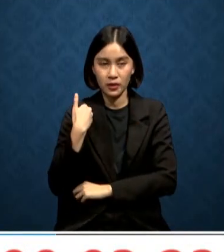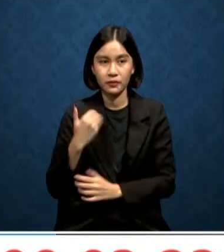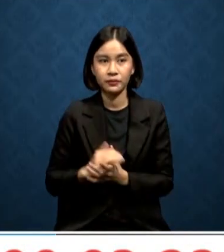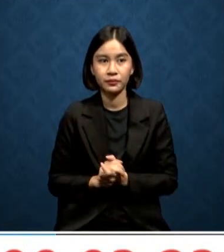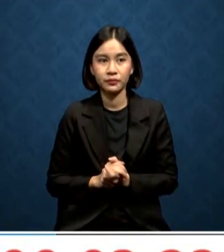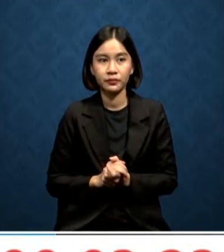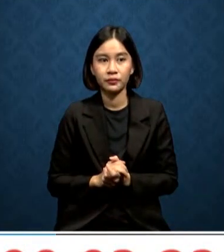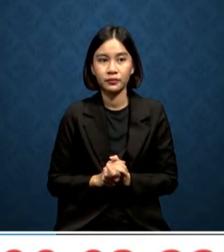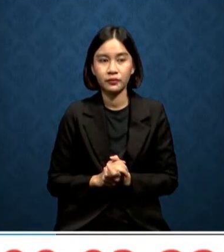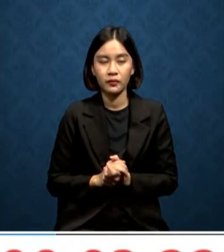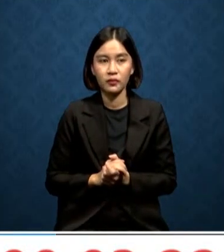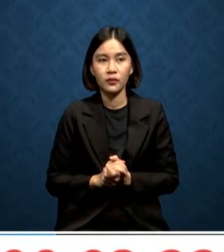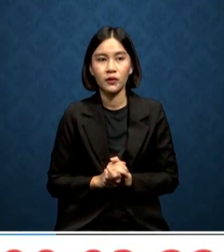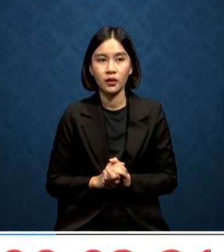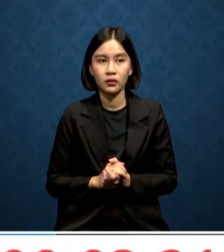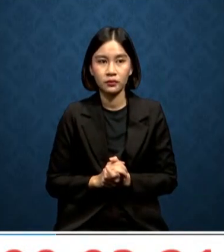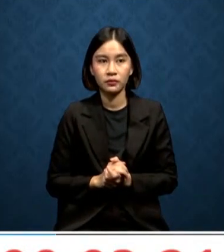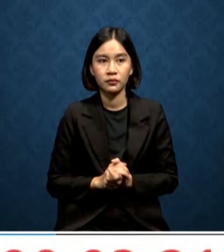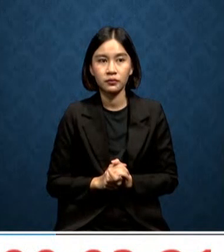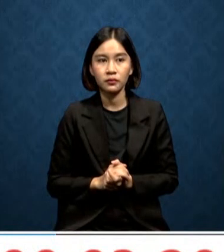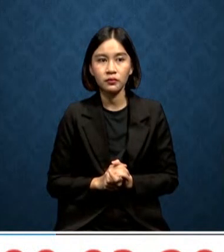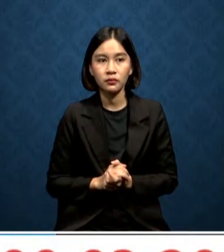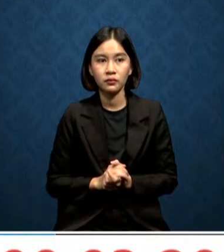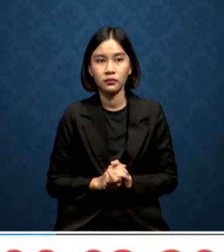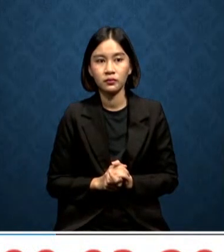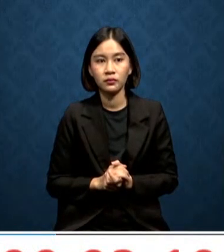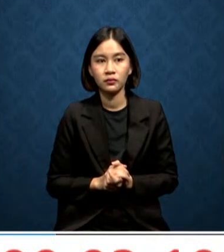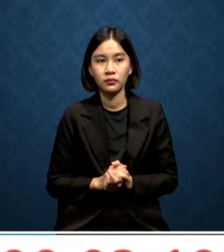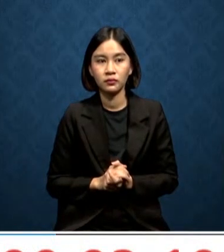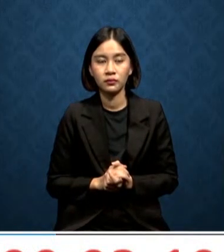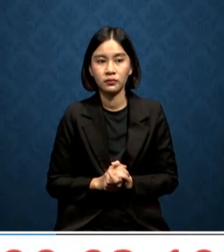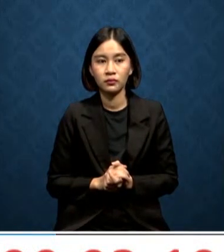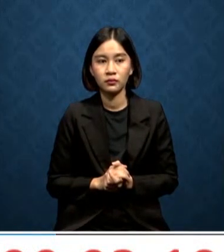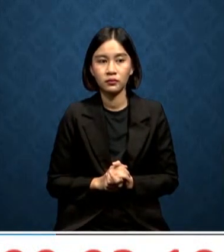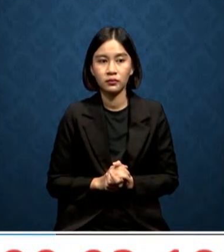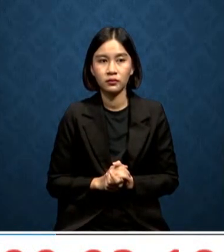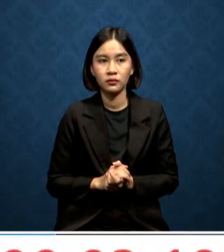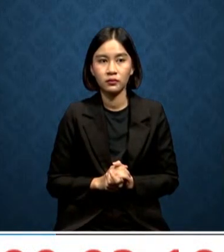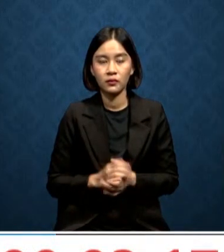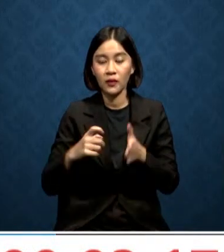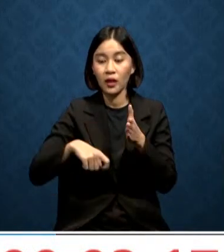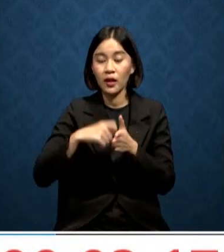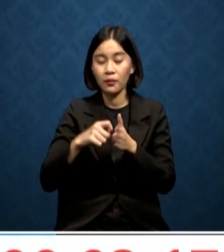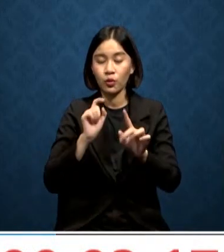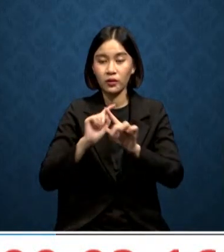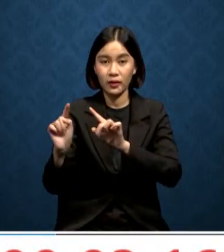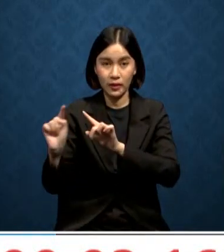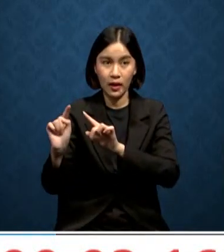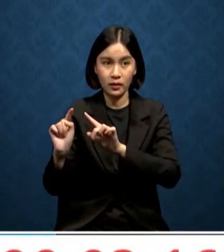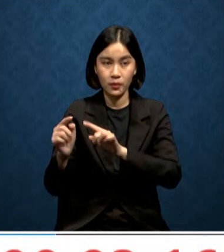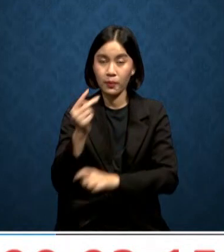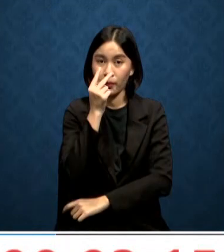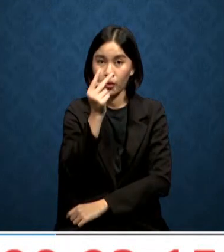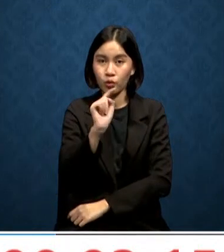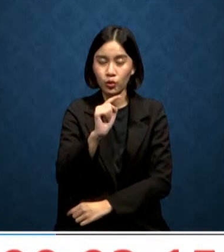จ จากปัจจัยดังกล่าวนะครับเมื่อมาดู